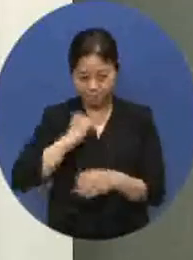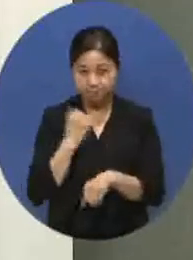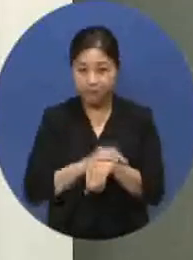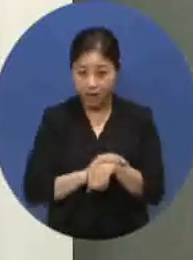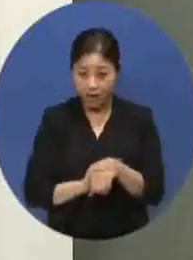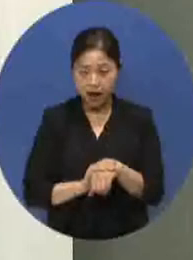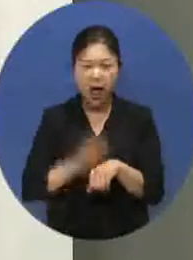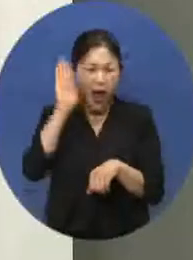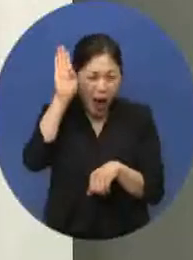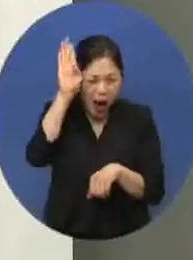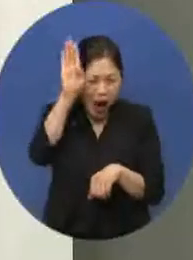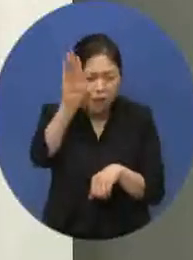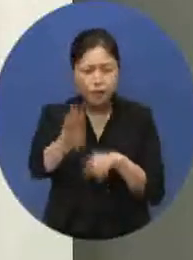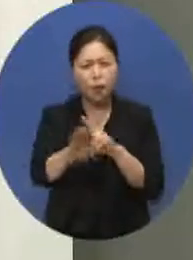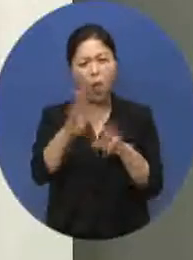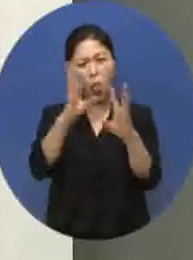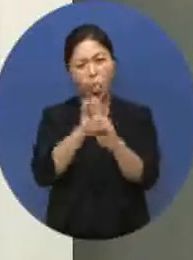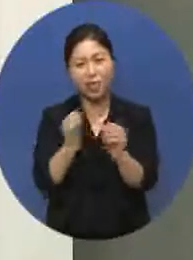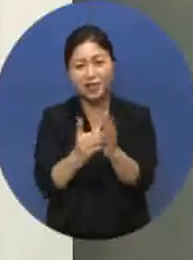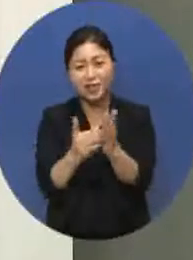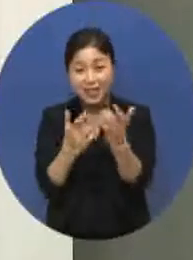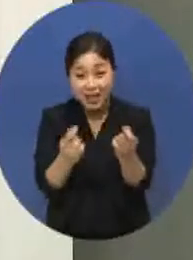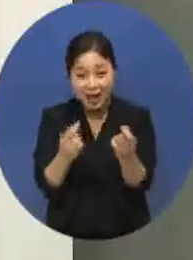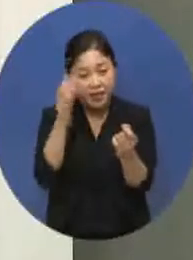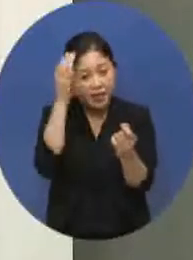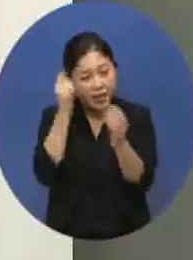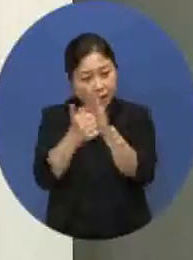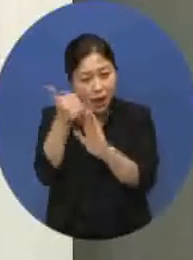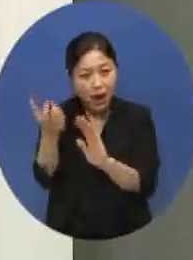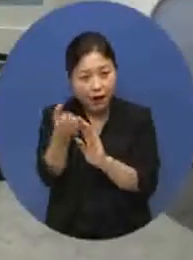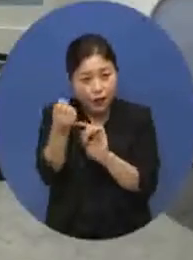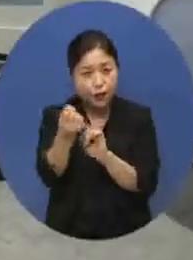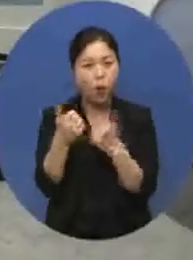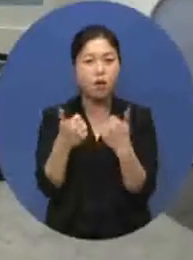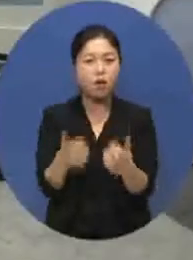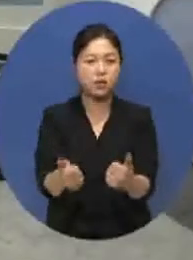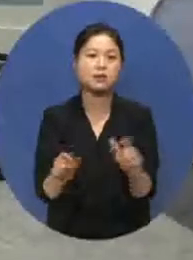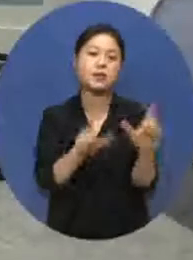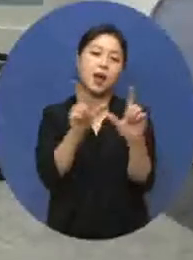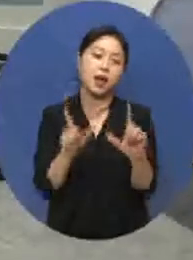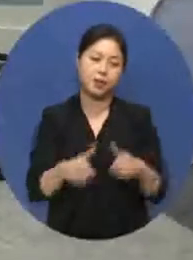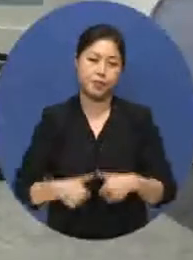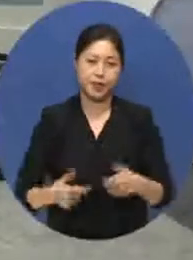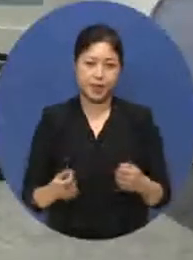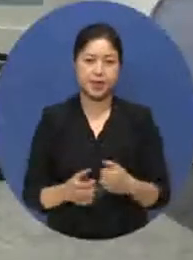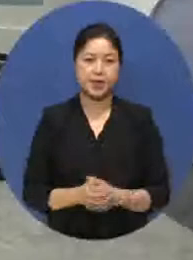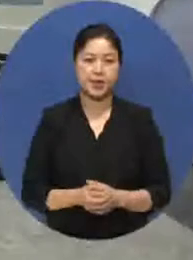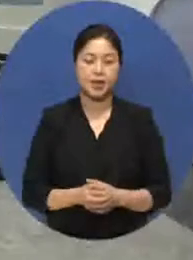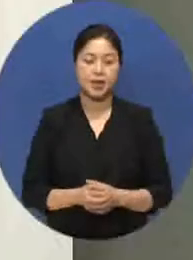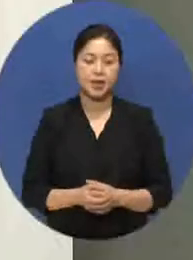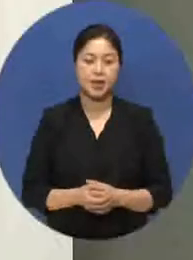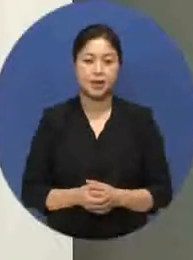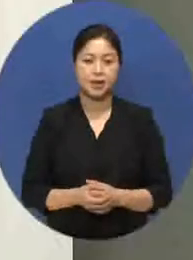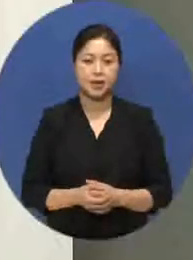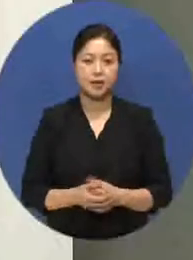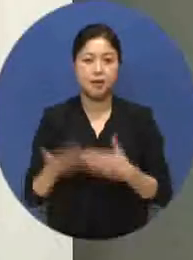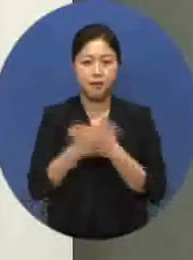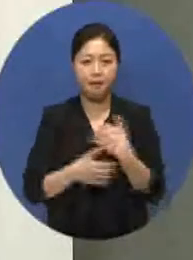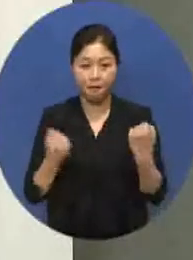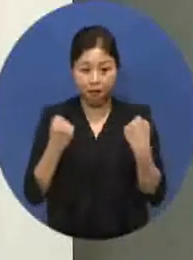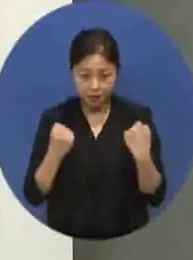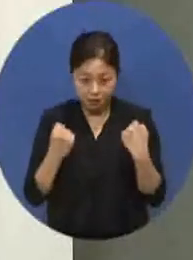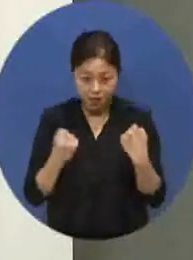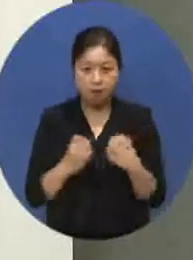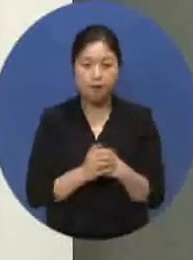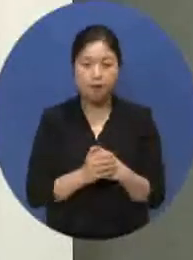끝날 거 아니냐 이런 기대와 희망을 갖고 우리 열심히 살아가야 할 것 같습니다.